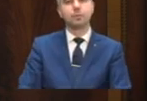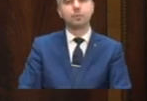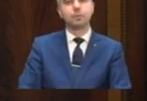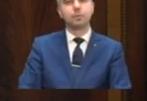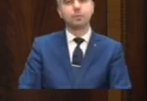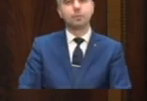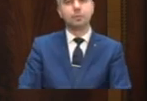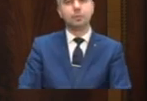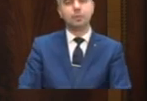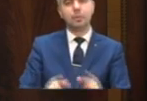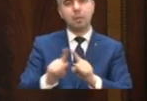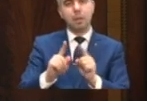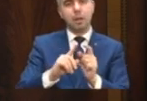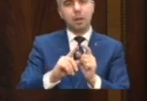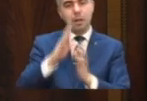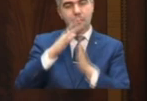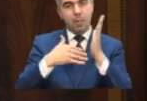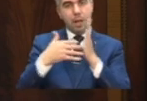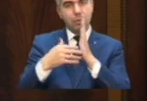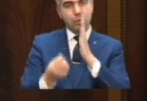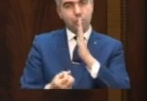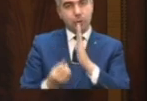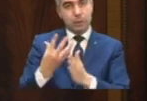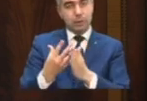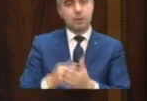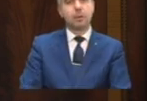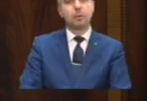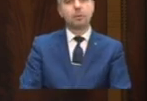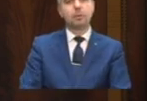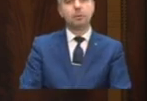كان مخطط جديد خاص للصناعة الغذائية،